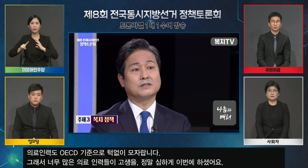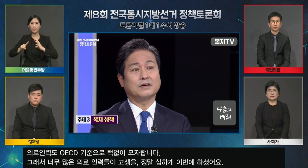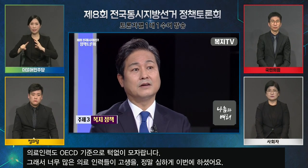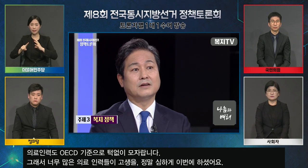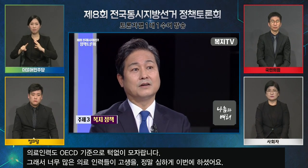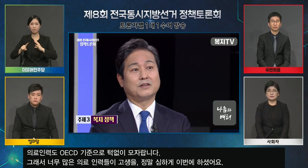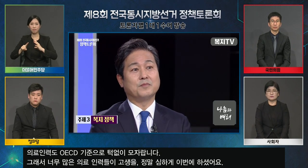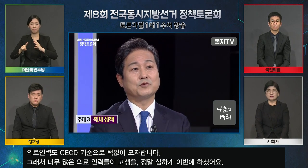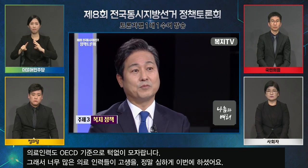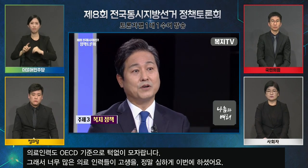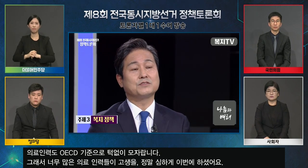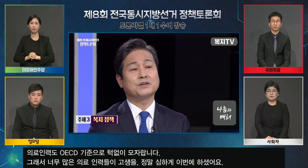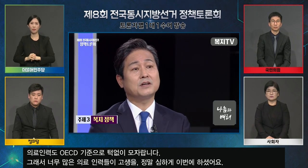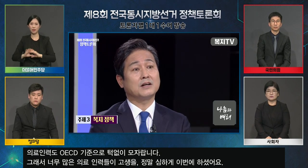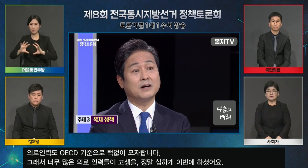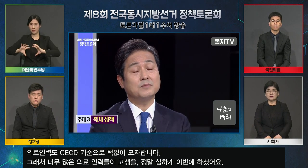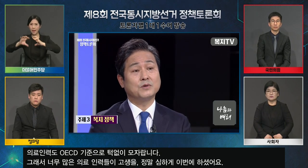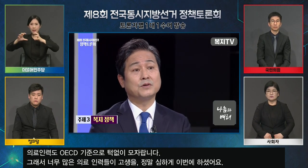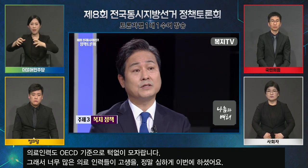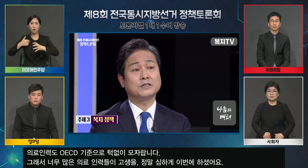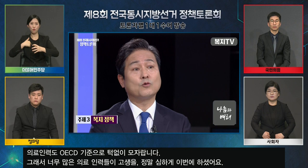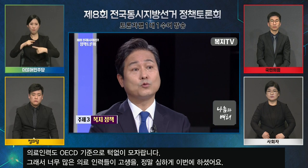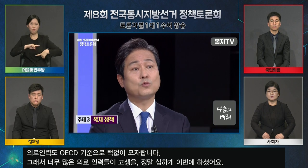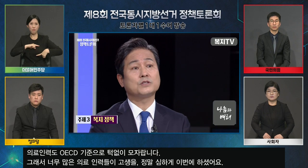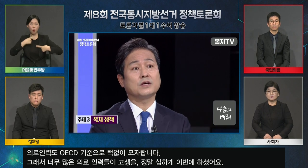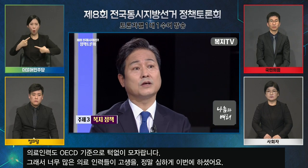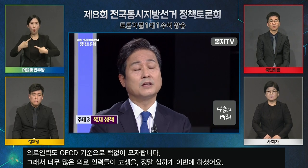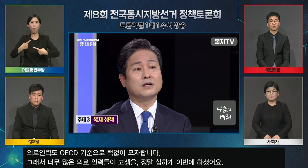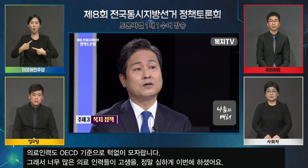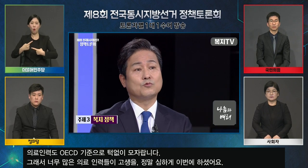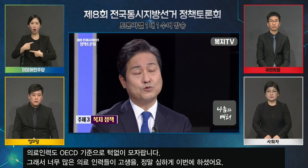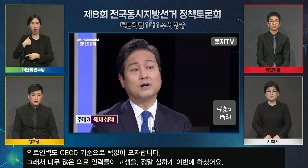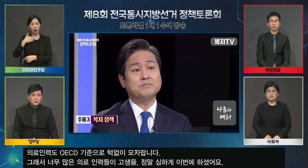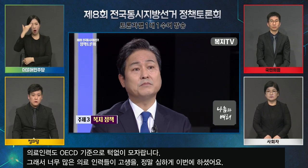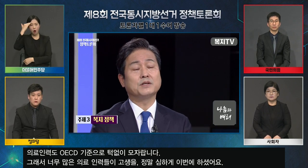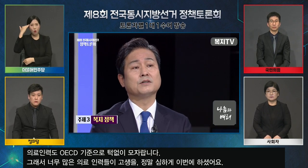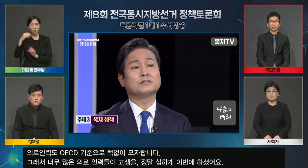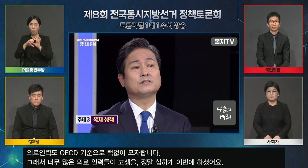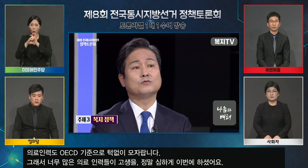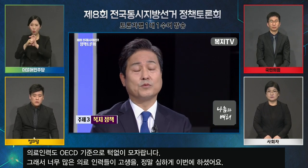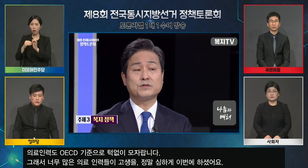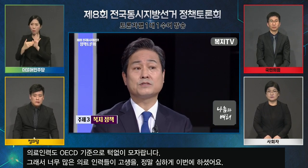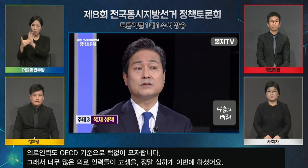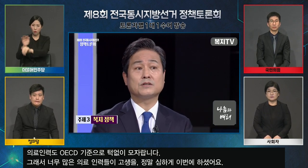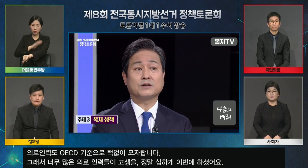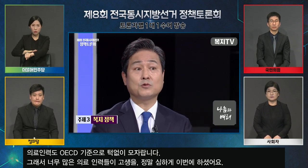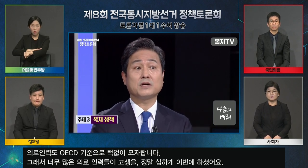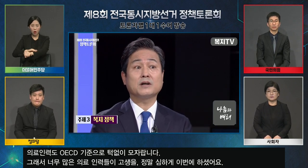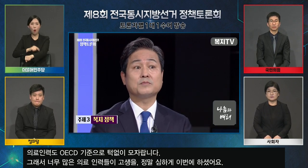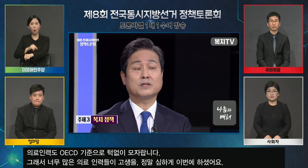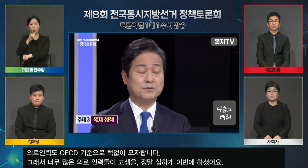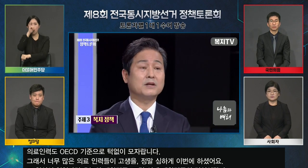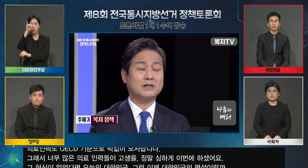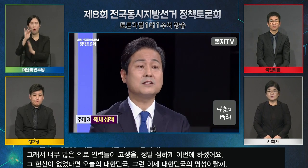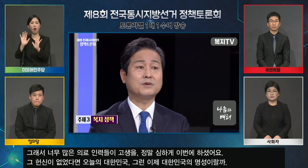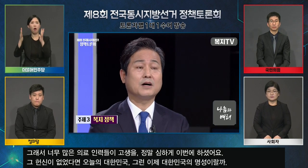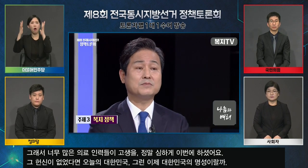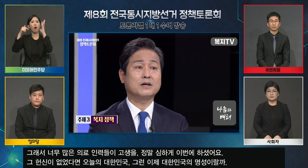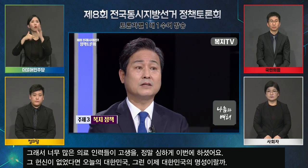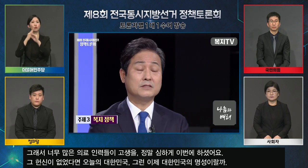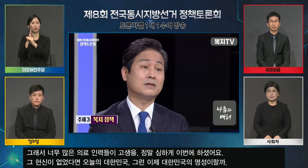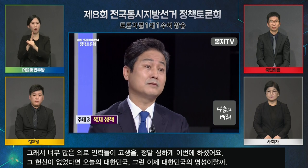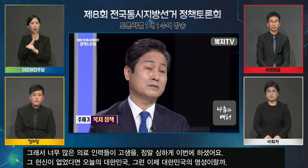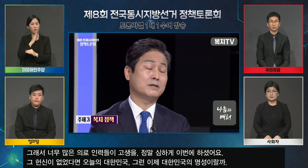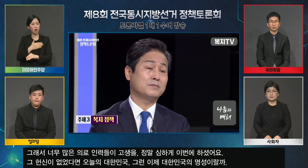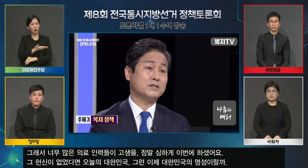대한민국의 명성이랄까, 공동체의 훌륭함 이런 것들도 없었을 거라고 생각합니다. 정말 다시 한번